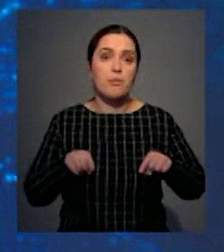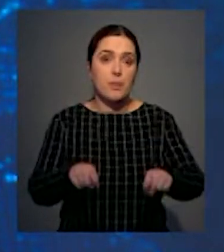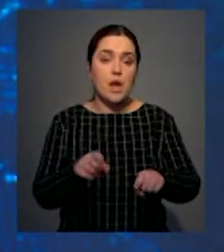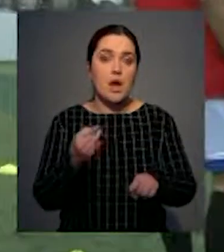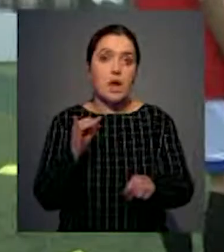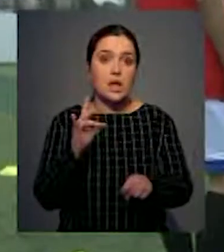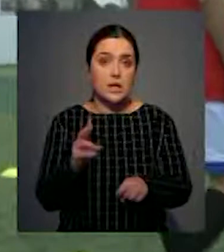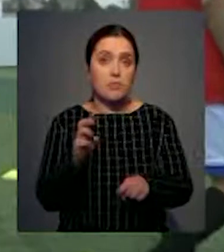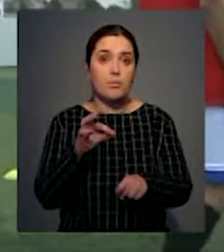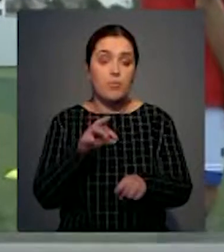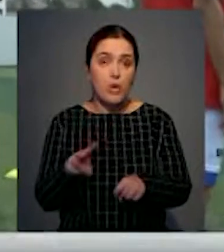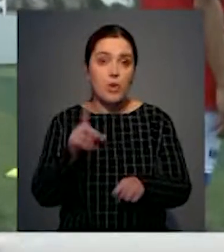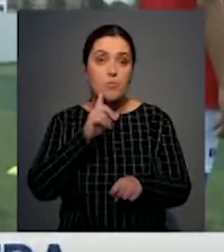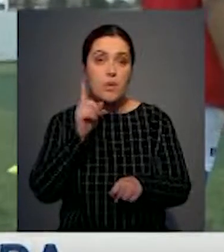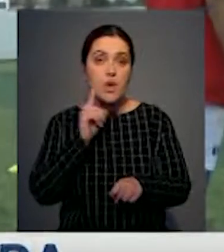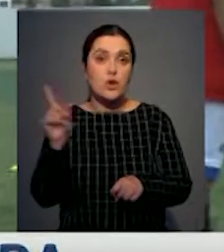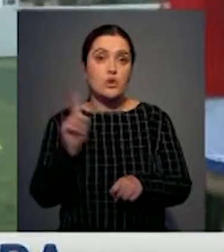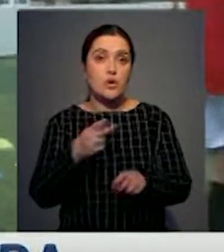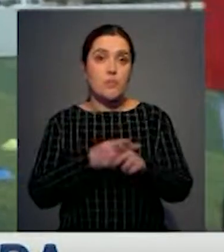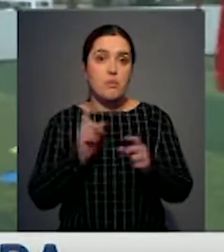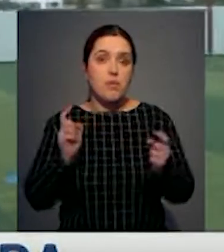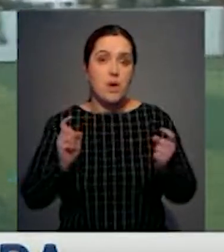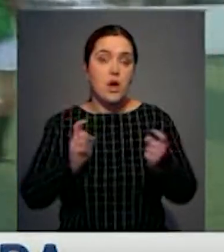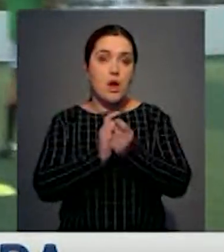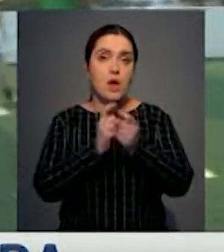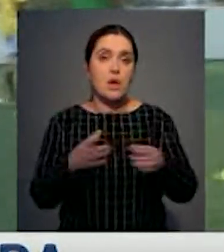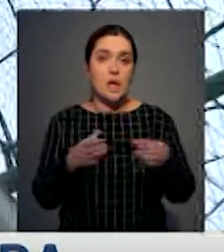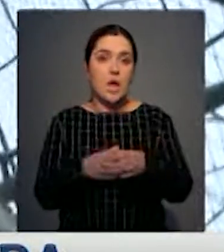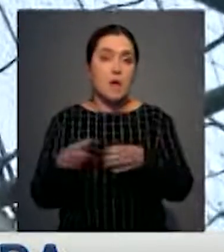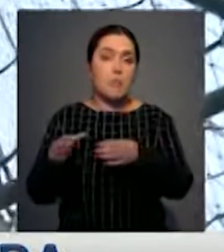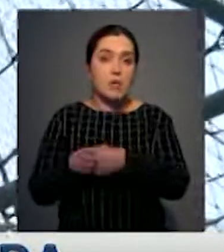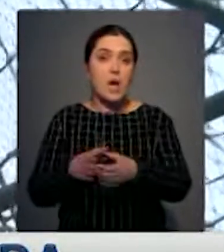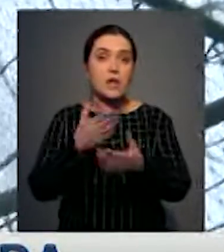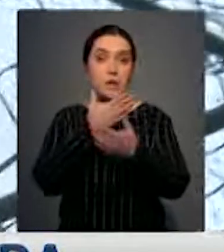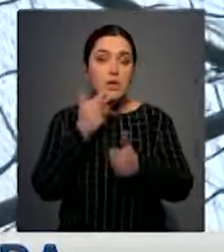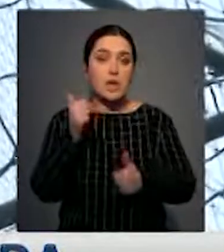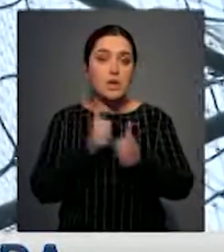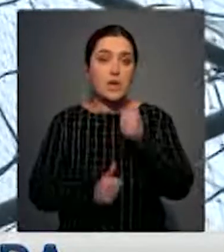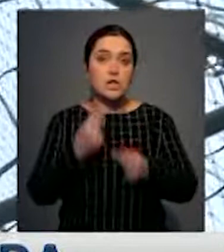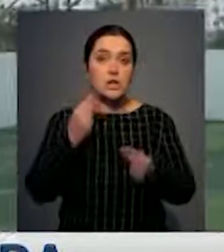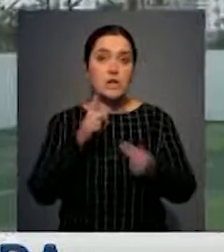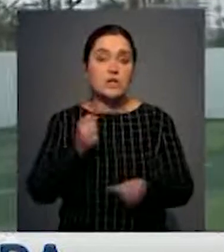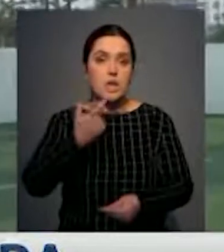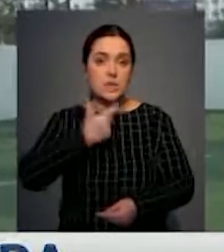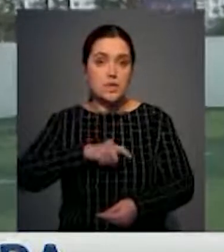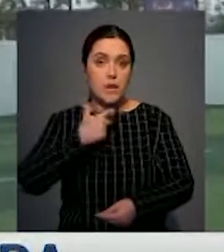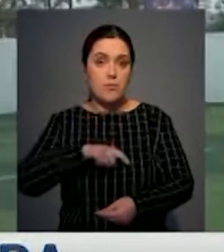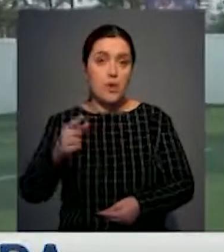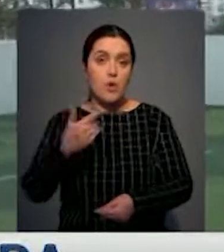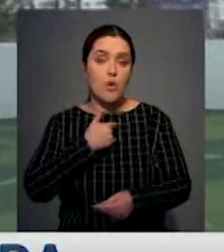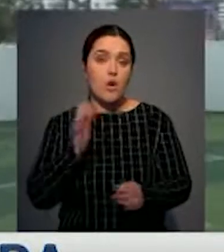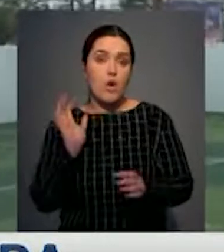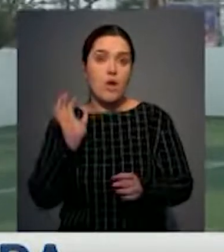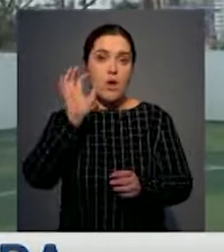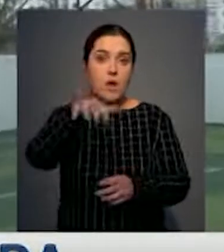очередь «Айнбол» привлекает молодежь тем, что столкновение участников противоположных команд на поле не происходит. Каждый играет за себя. Цель –